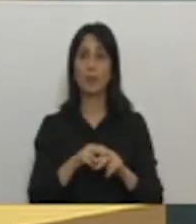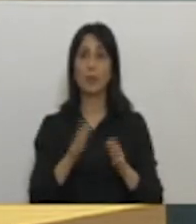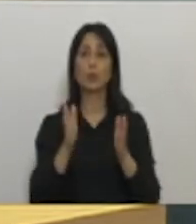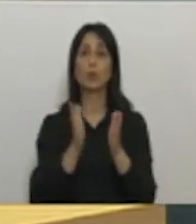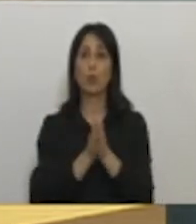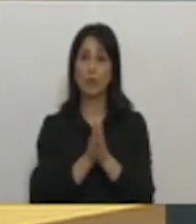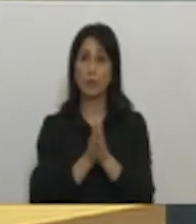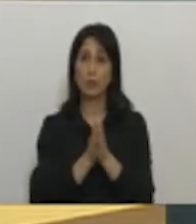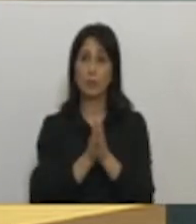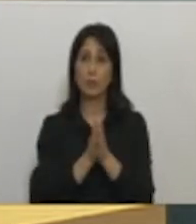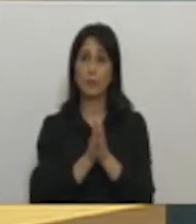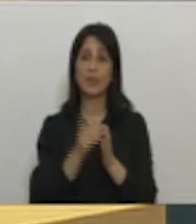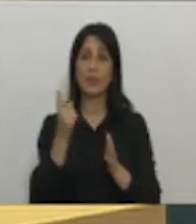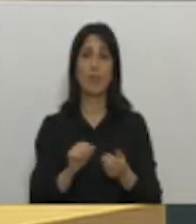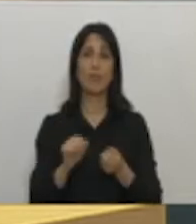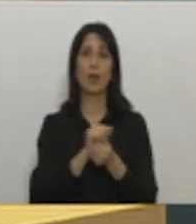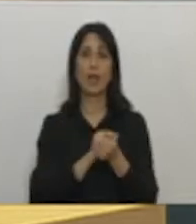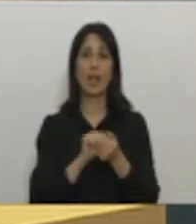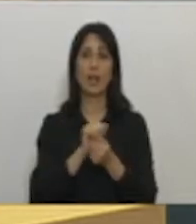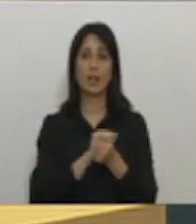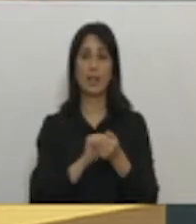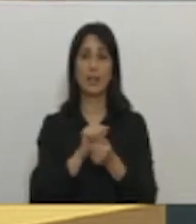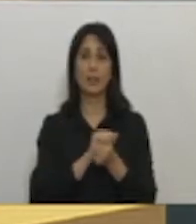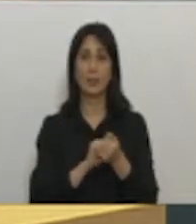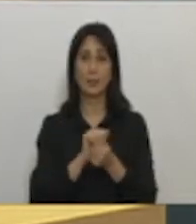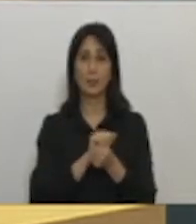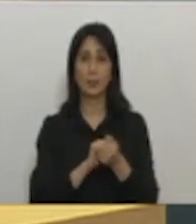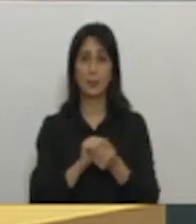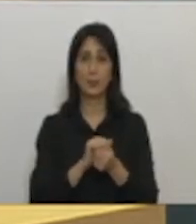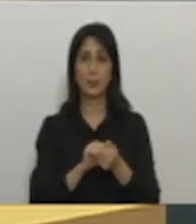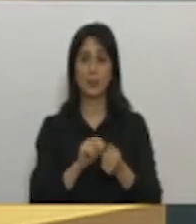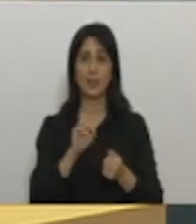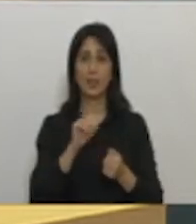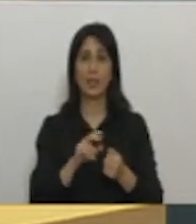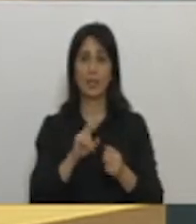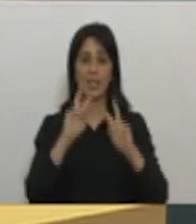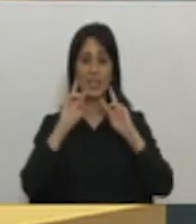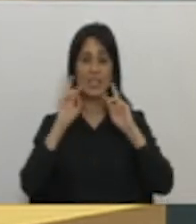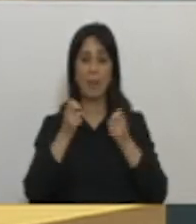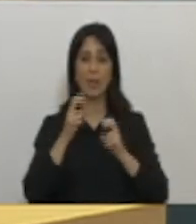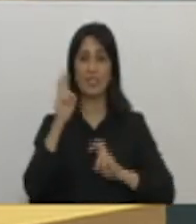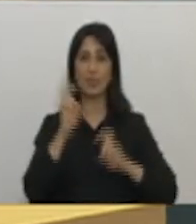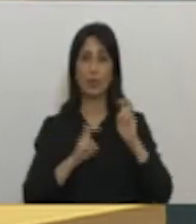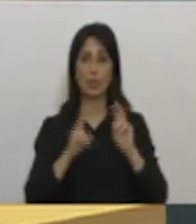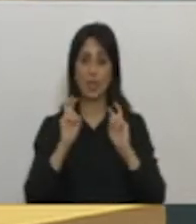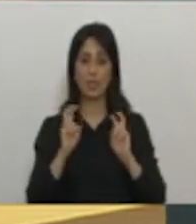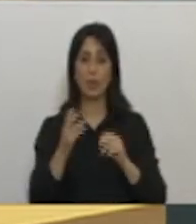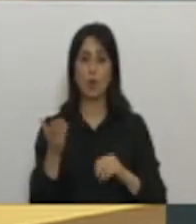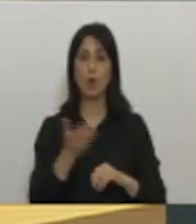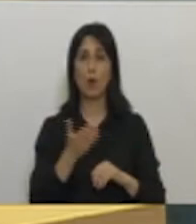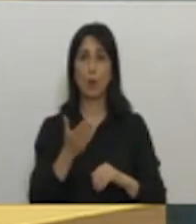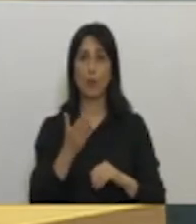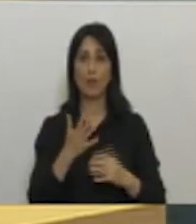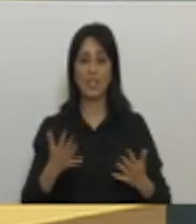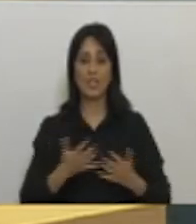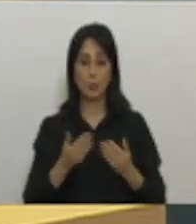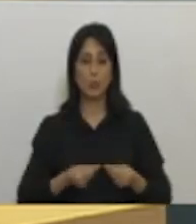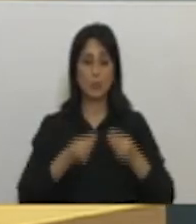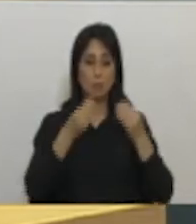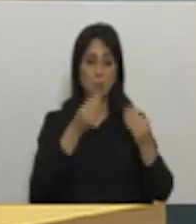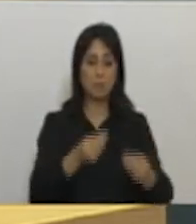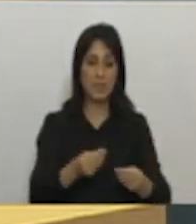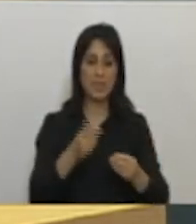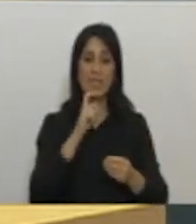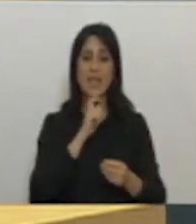გთხოვთ პირველი ეს არის გადამამუშავებელი და სამაცივრო საწარმოები რომელიც სტიმულს მიცემს